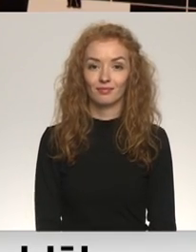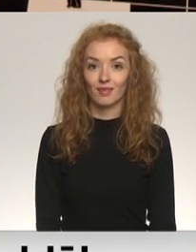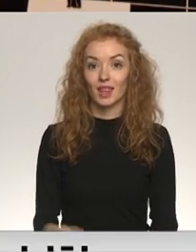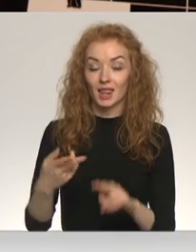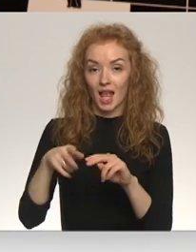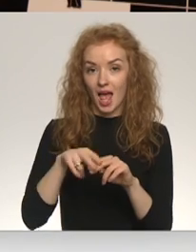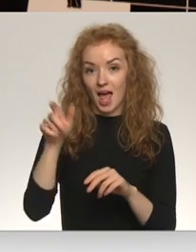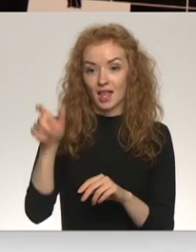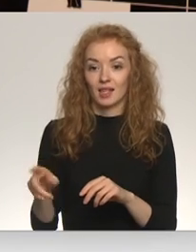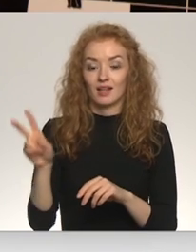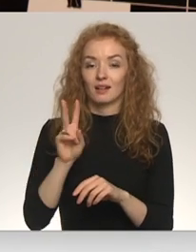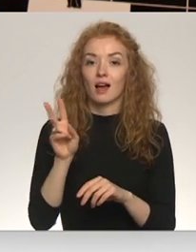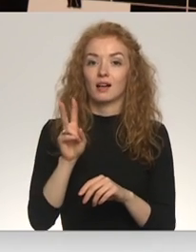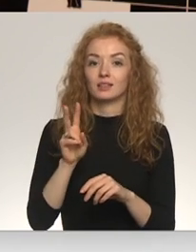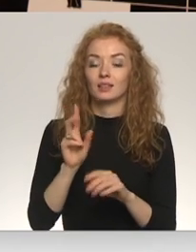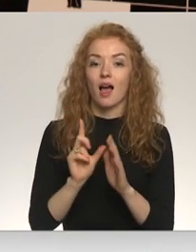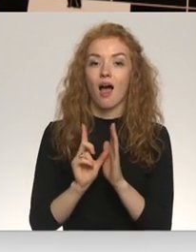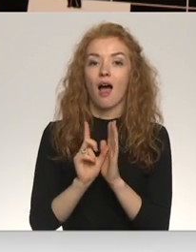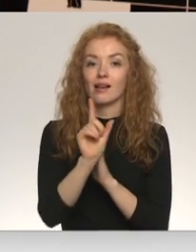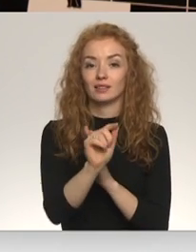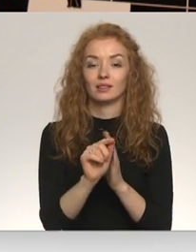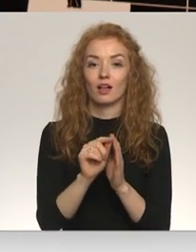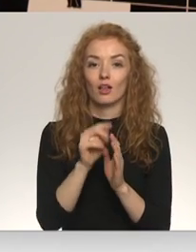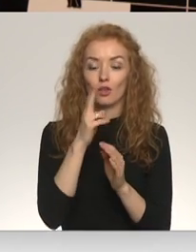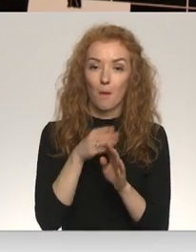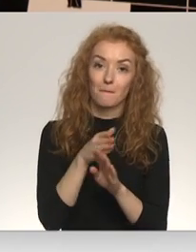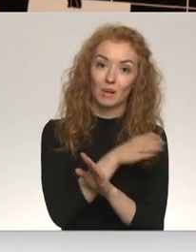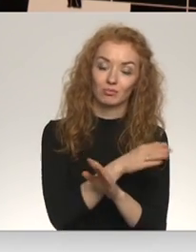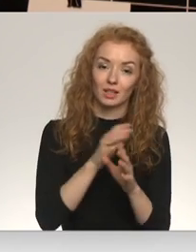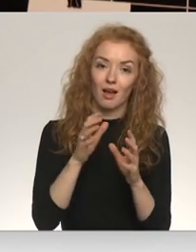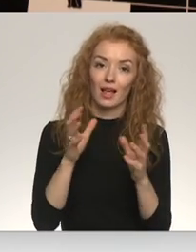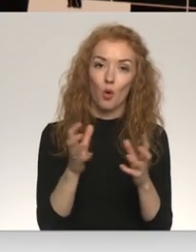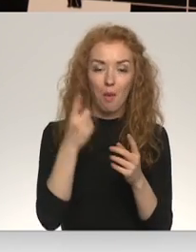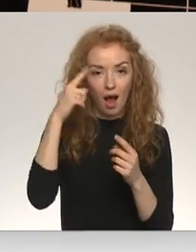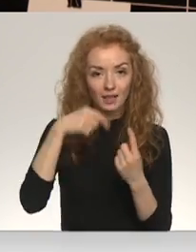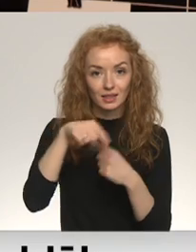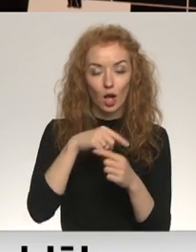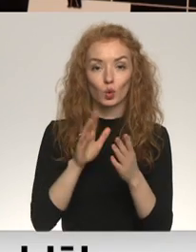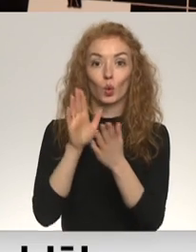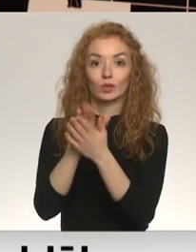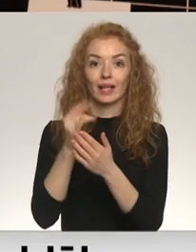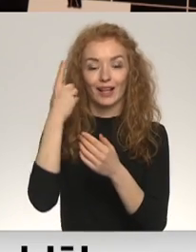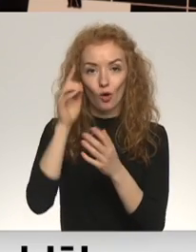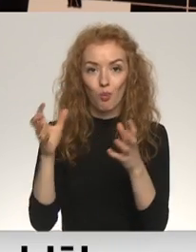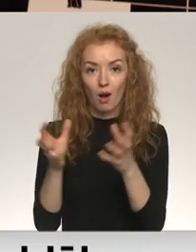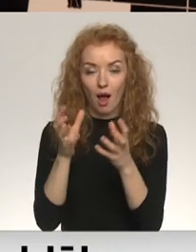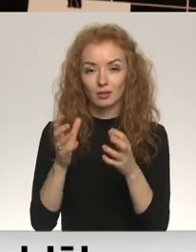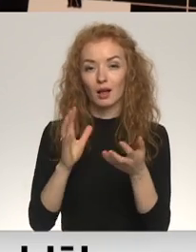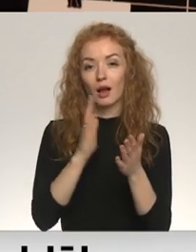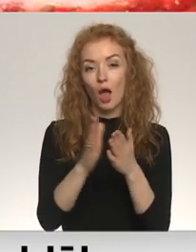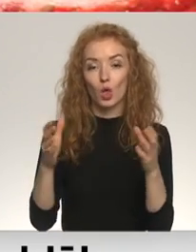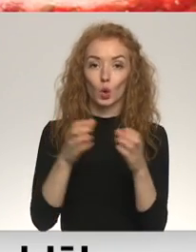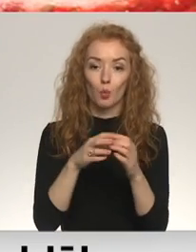aiziet no pirms inkubācijas tālāk uz inkubāciju, nu, no katras grupas, es teiktu, nu, 10%,